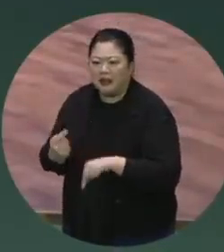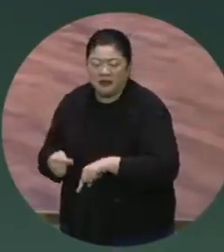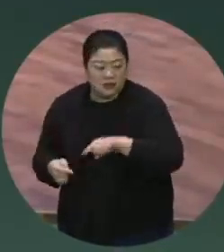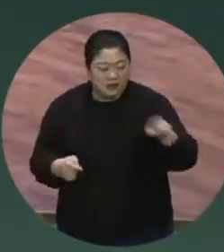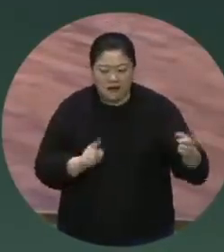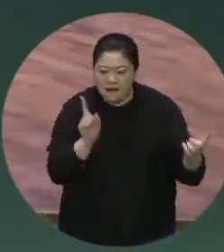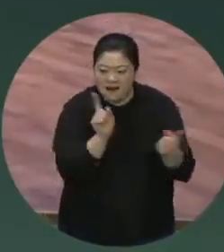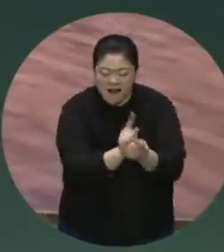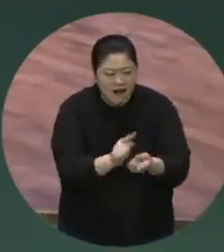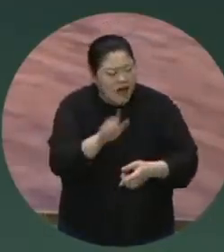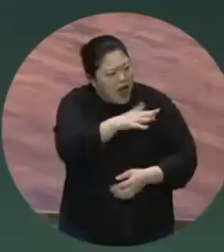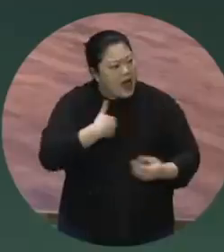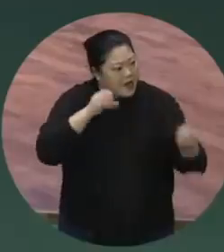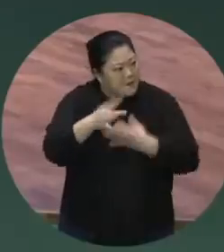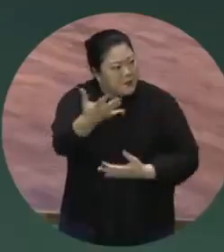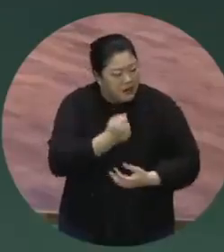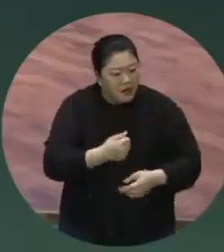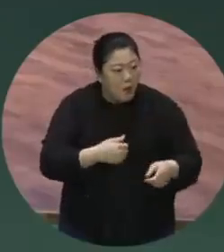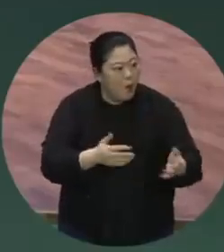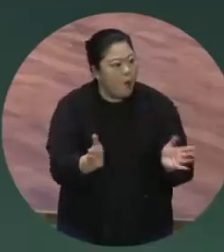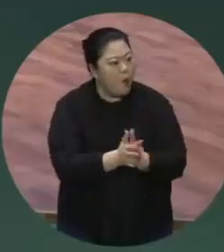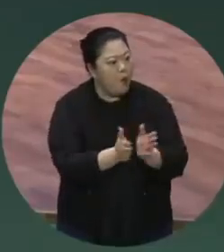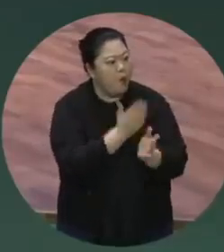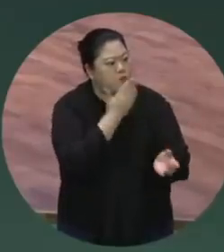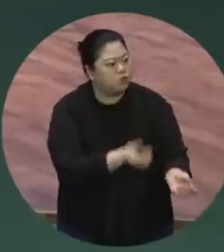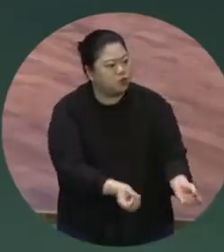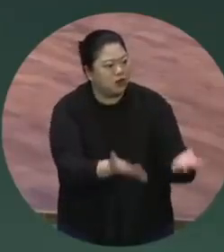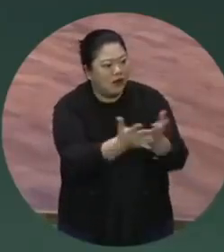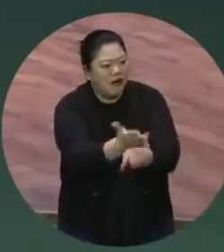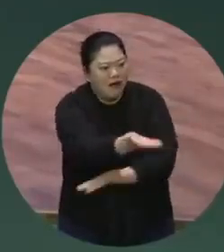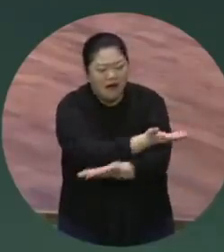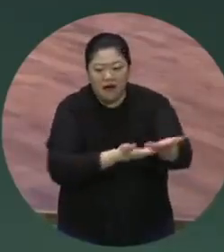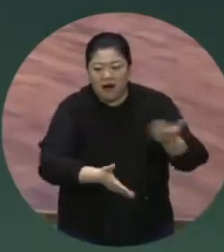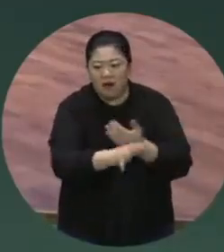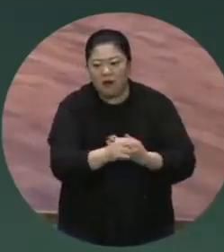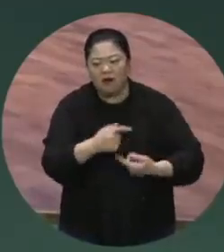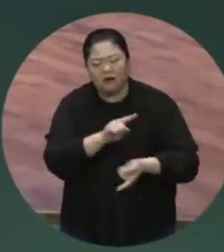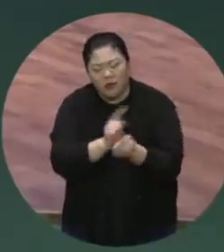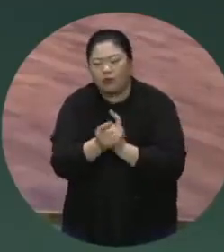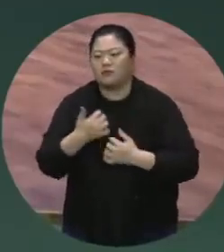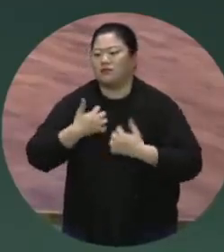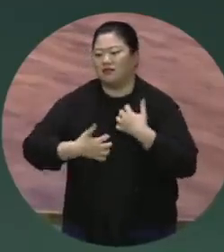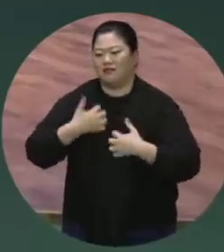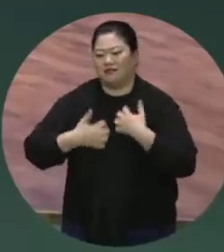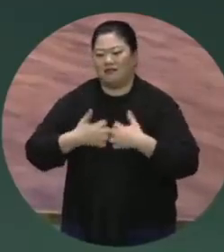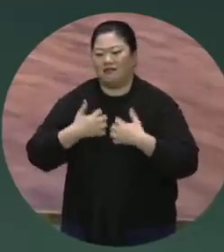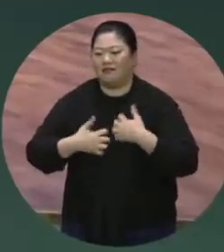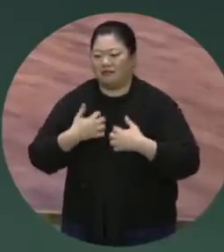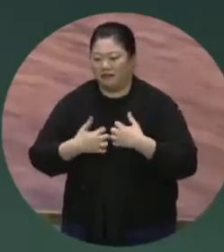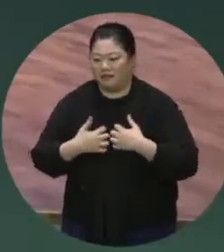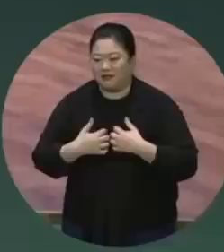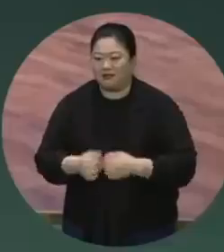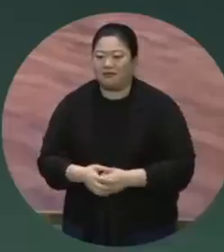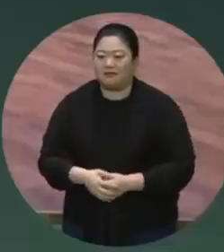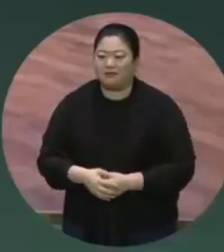혼자. 물론 기도를 혼자 할 때도 많이 있어. 근데 신앙생활을 같이 해야 돼요. 오늘 우리